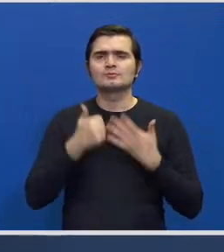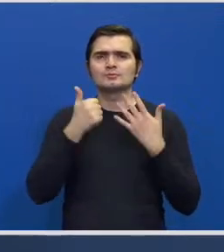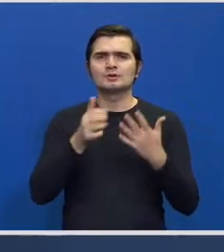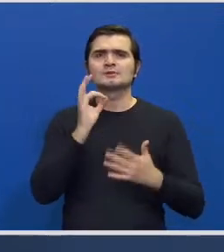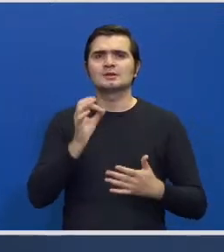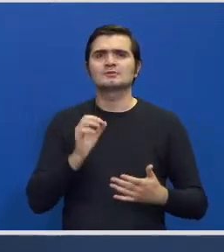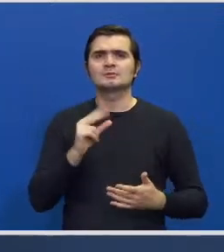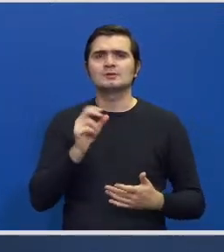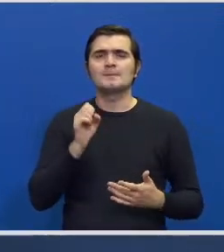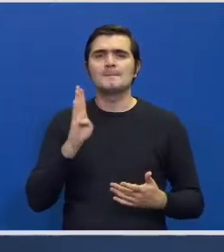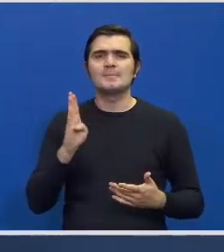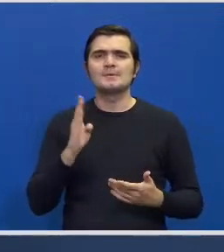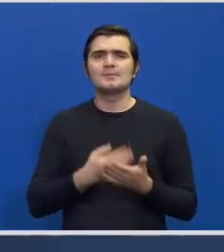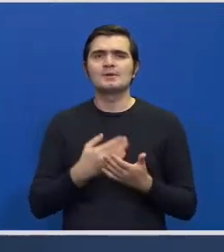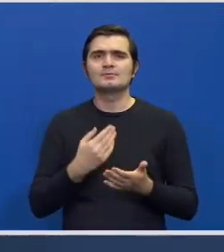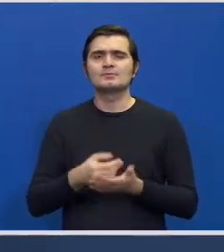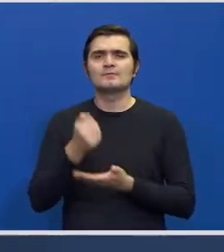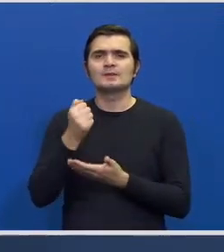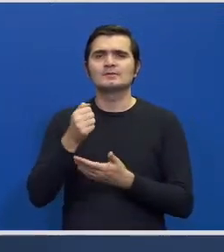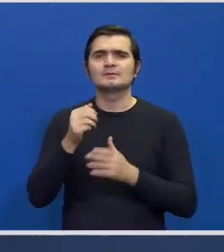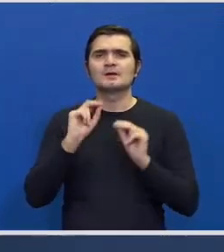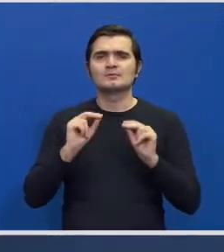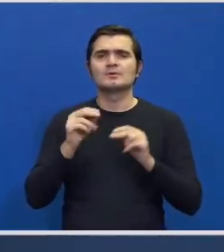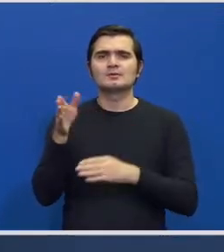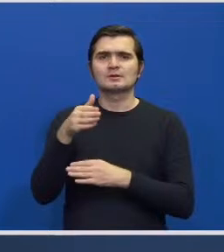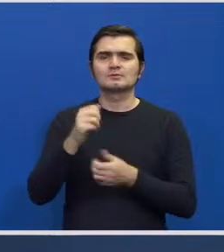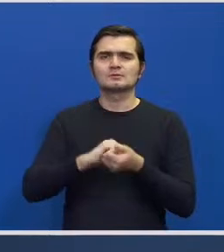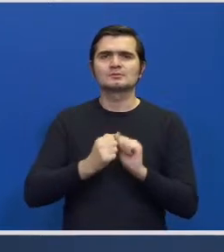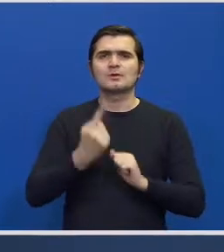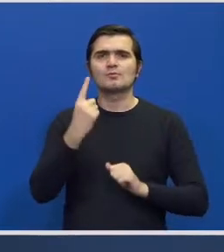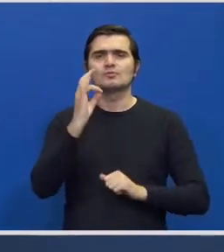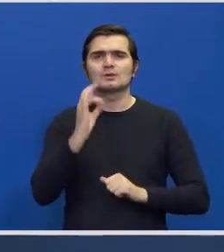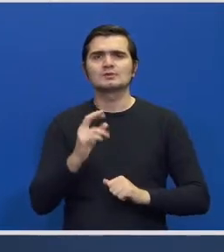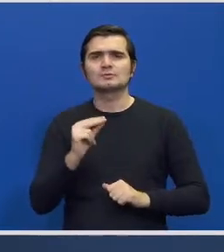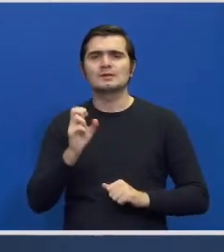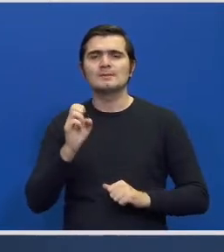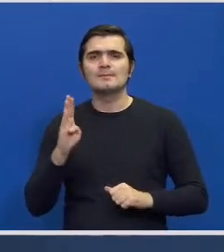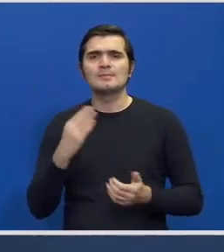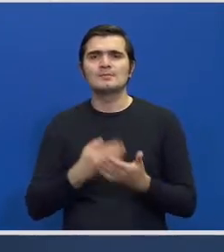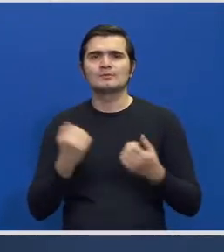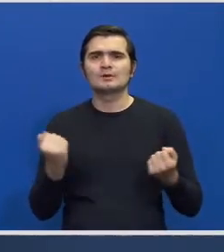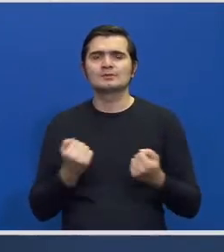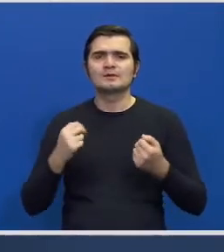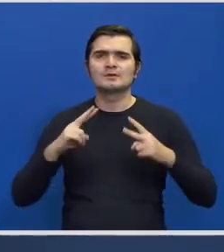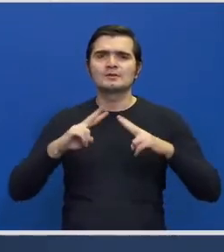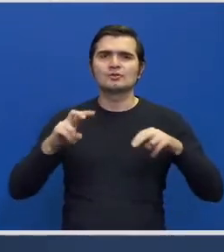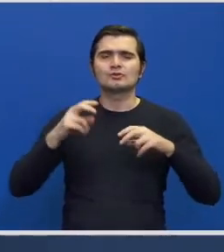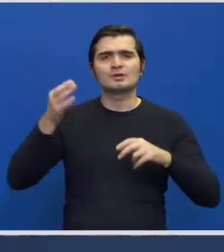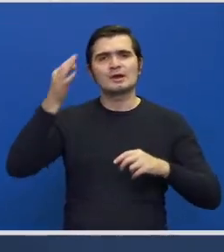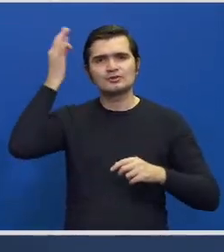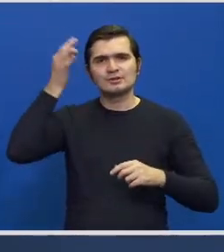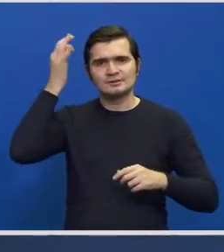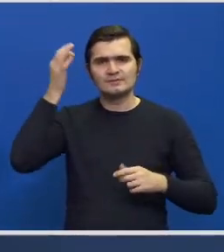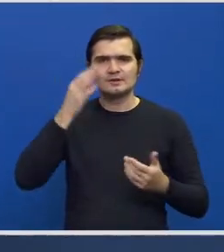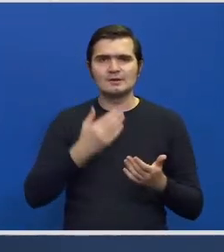ulterioare referitoare la alocarea 6% din PIB pentru finanțarea educației naționale, respectiv a 1% din PIB pentru activitatea